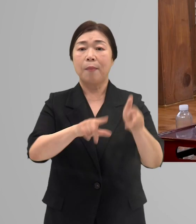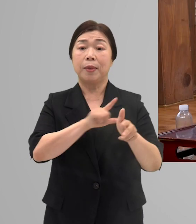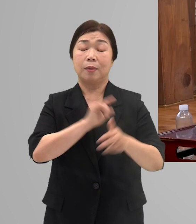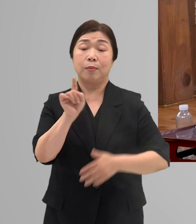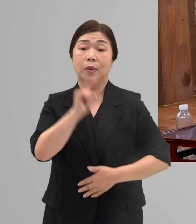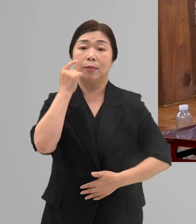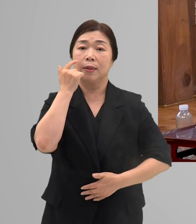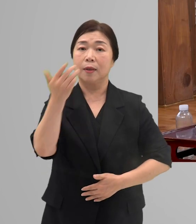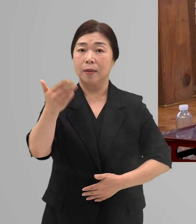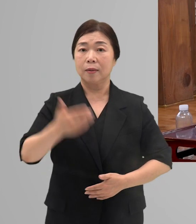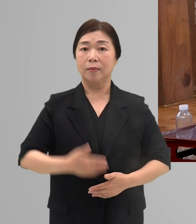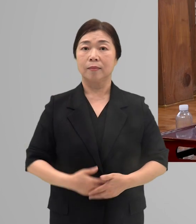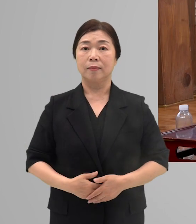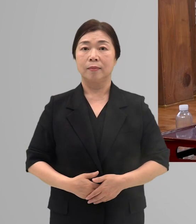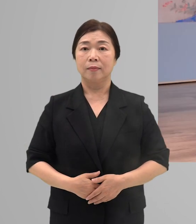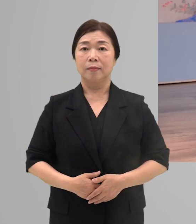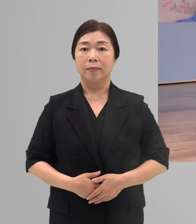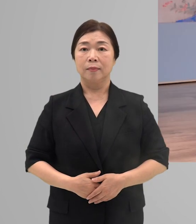무엇일까요?